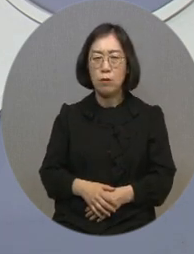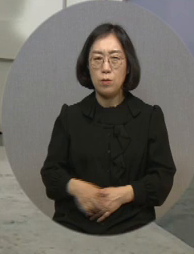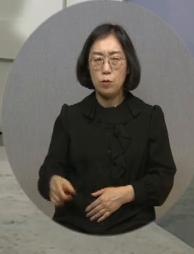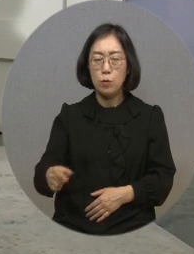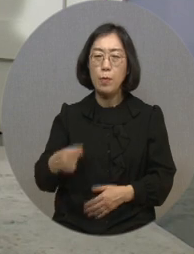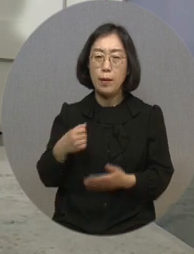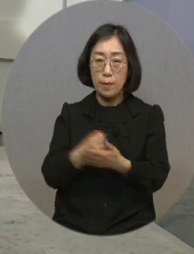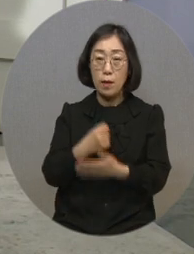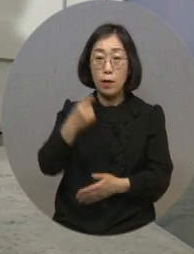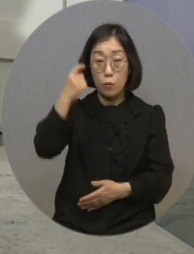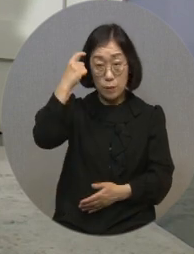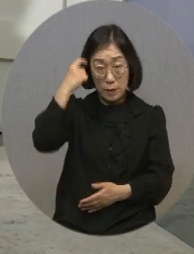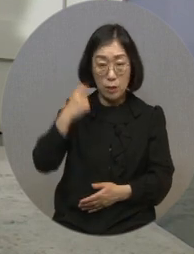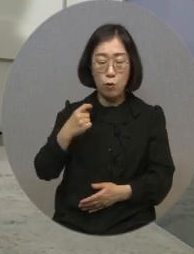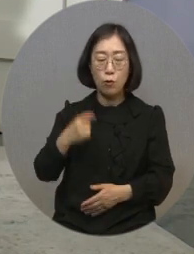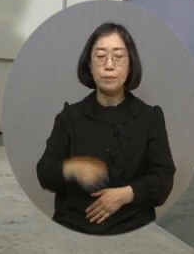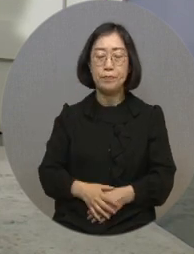납니다.